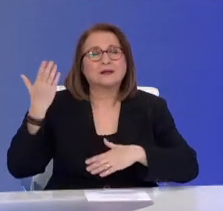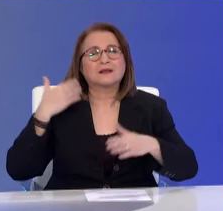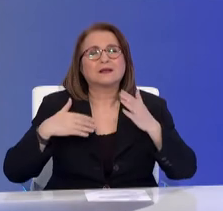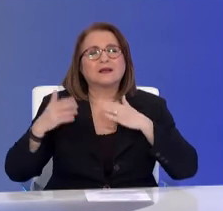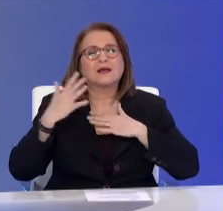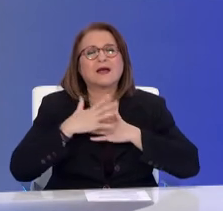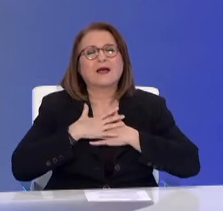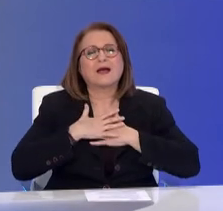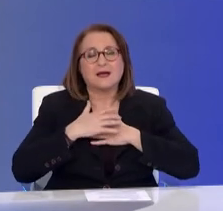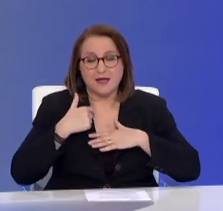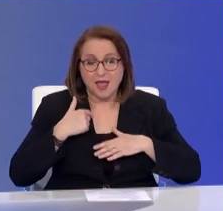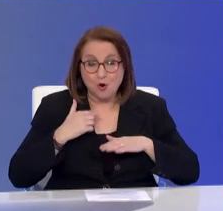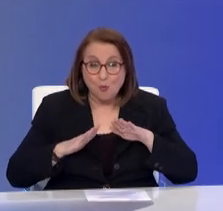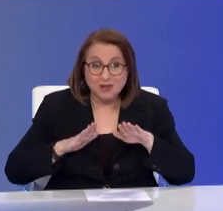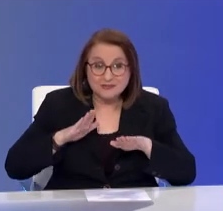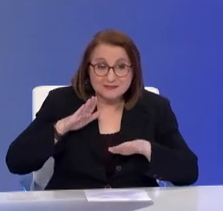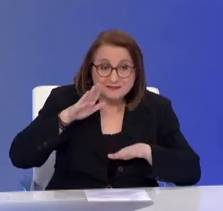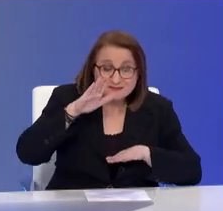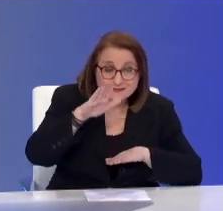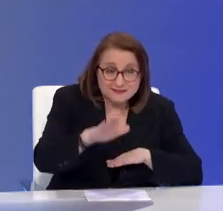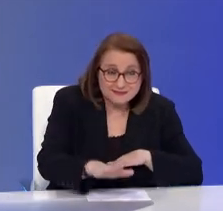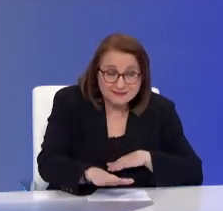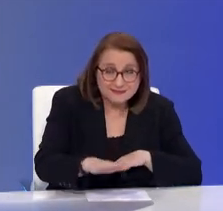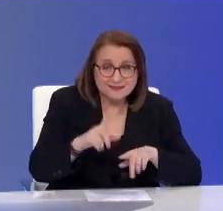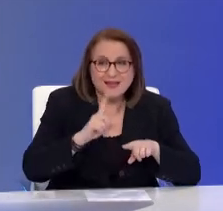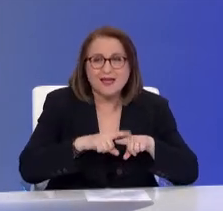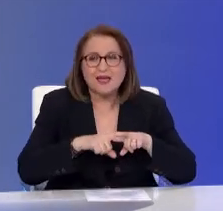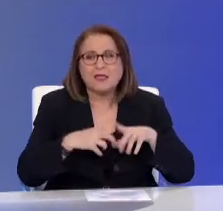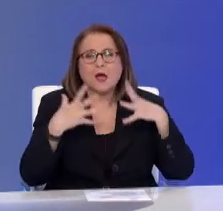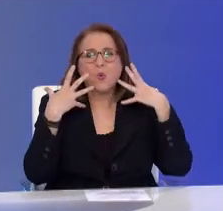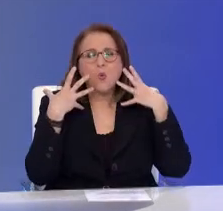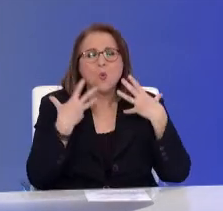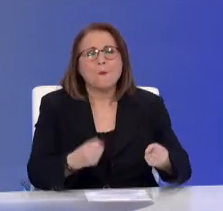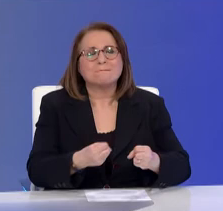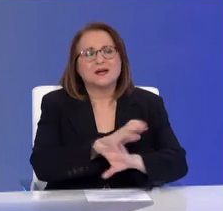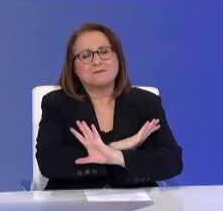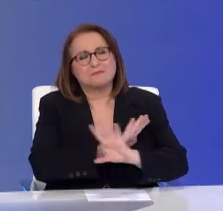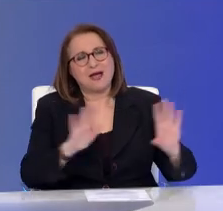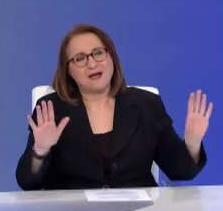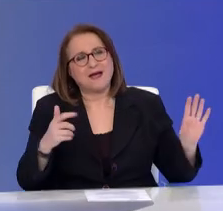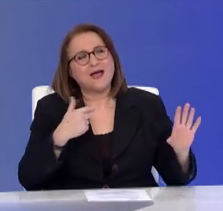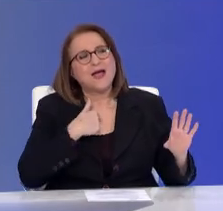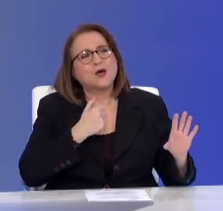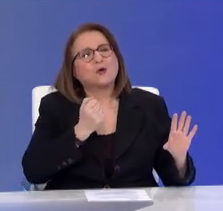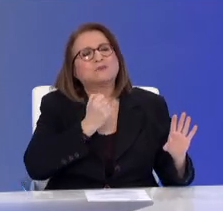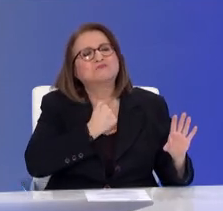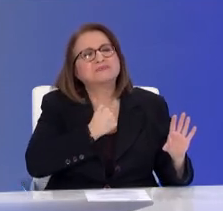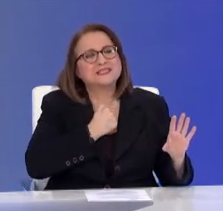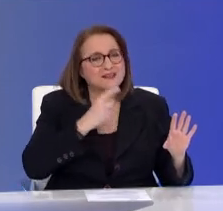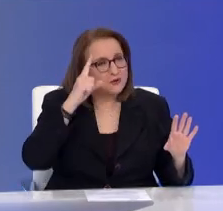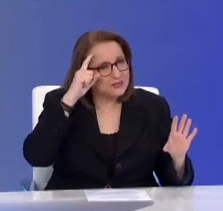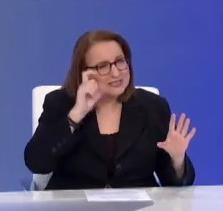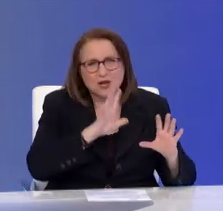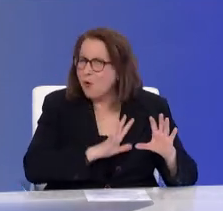πάτησα το πόδι μου σε αυτή τη χώρα και θέλω να πιστεύω ότι την γνώρισα από άκρη σ' άκρη και